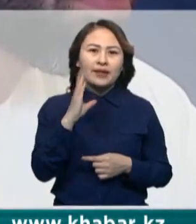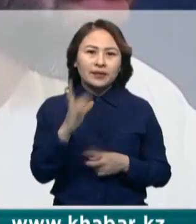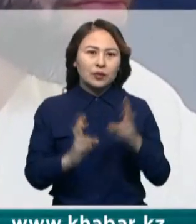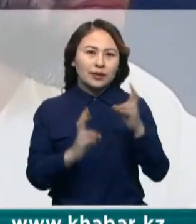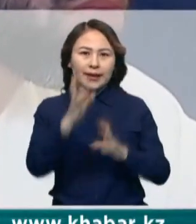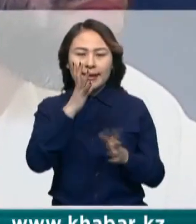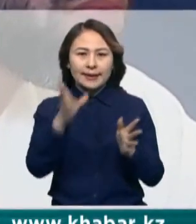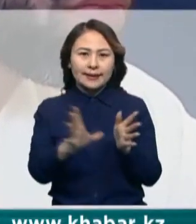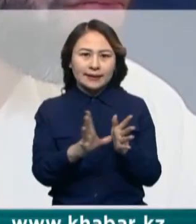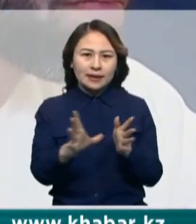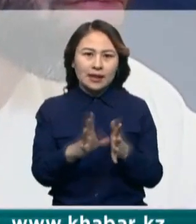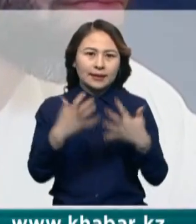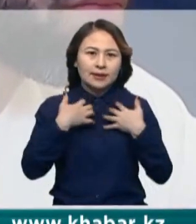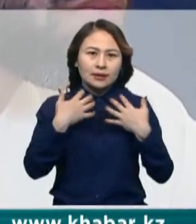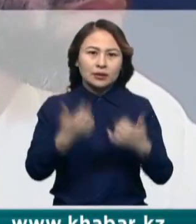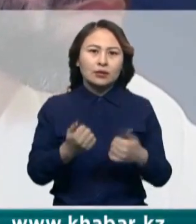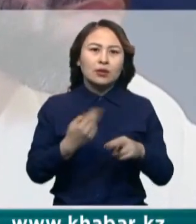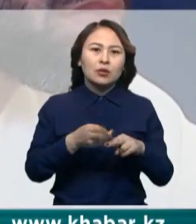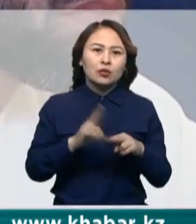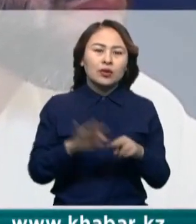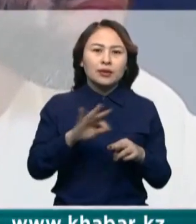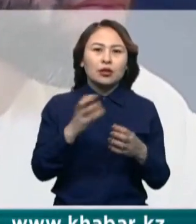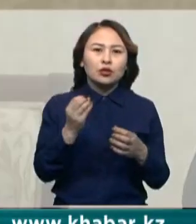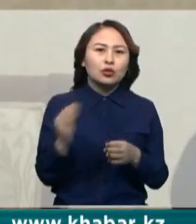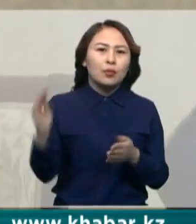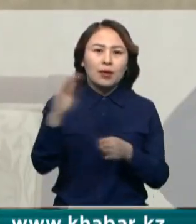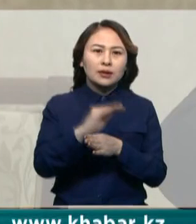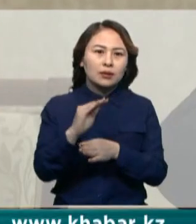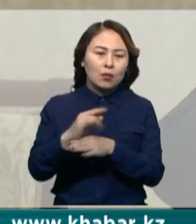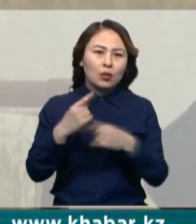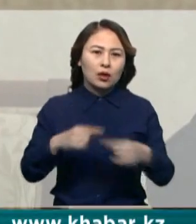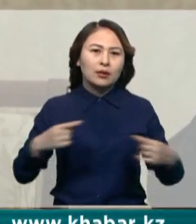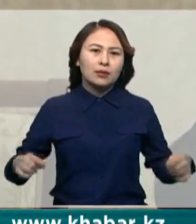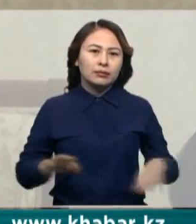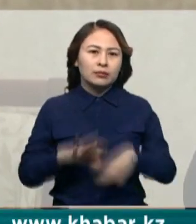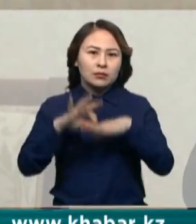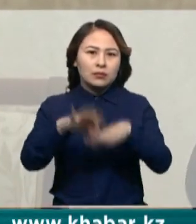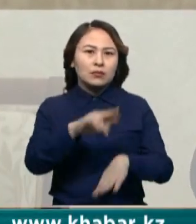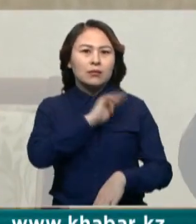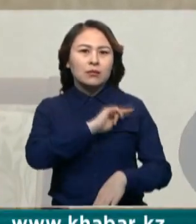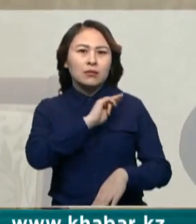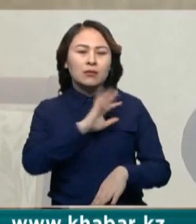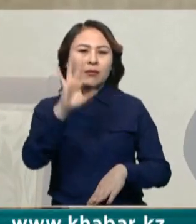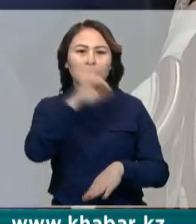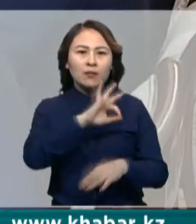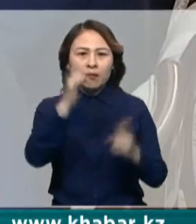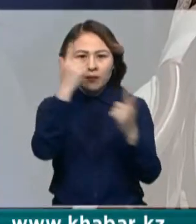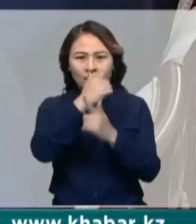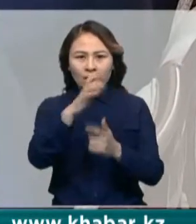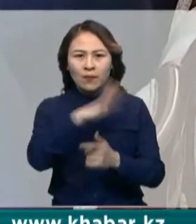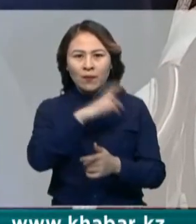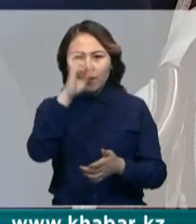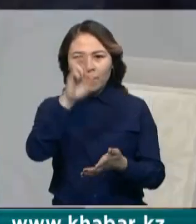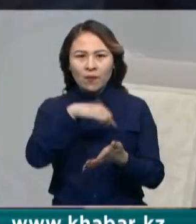өнеркәсіп, энергетика, инфрақұрылым, денсаулық сақтау және тағы да басқа салалар бойынша атқарып жатқан жұмыстары жайлы мағлұмат